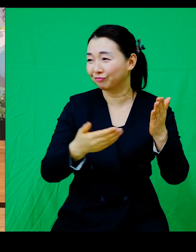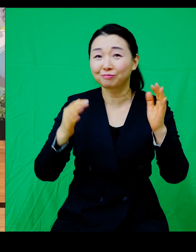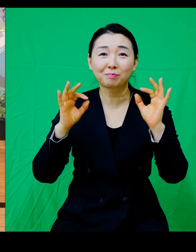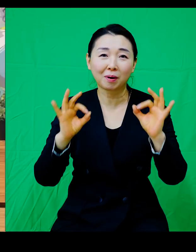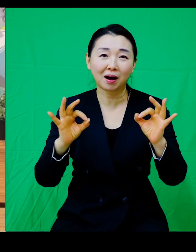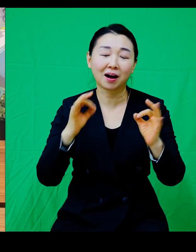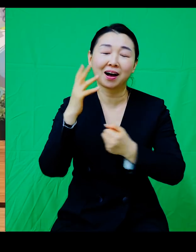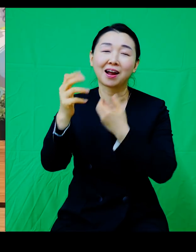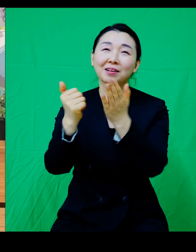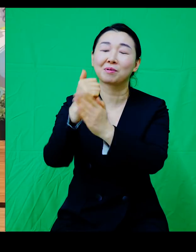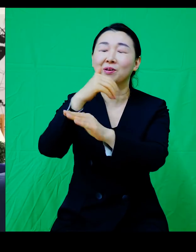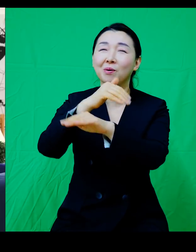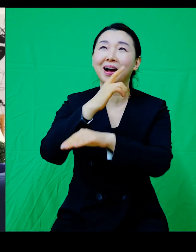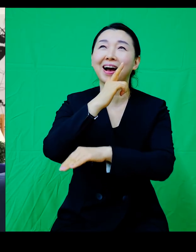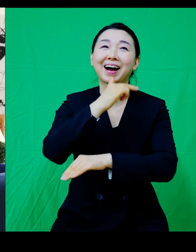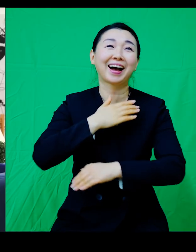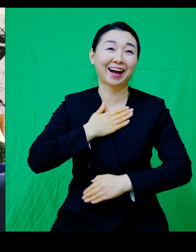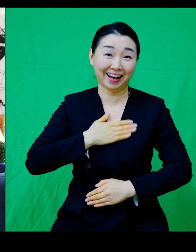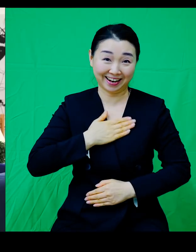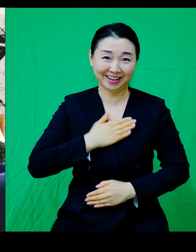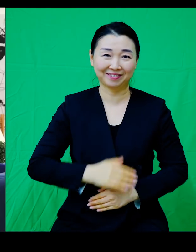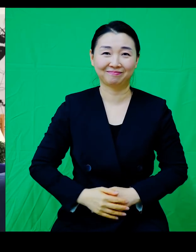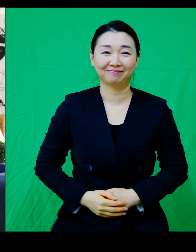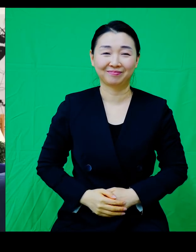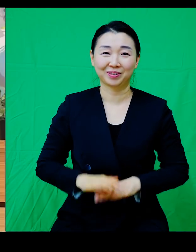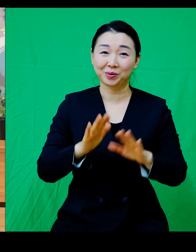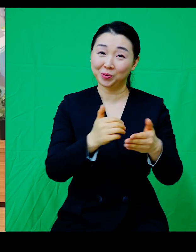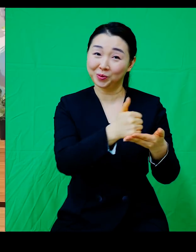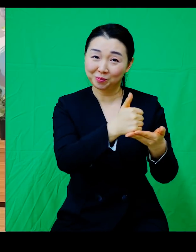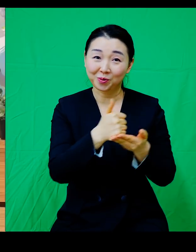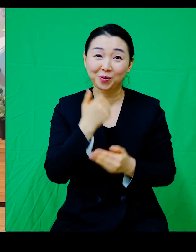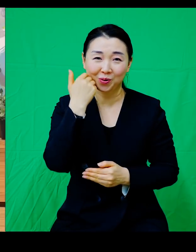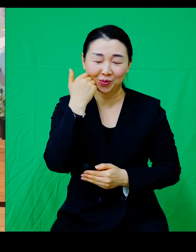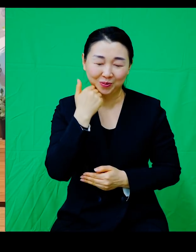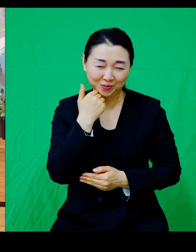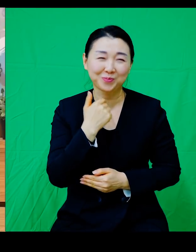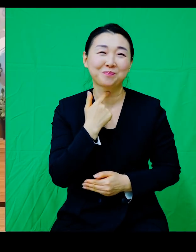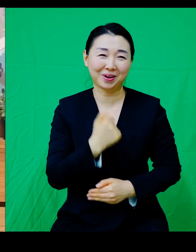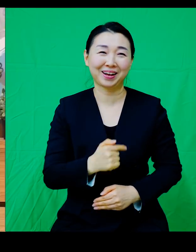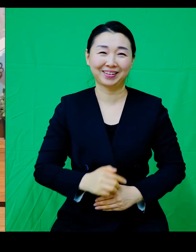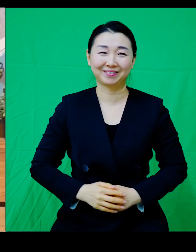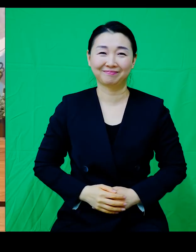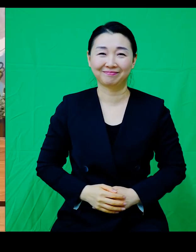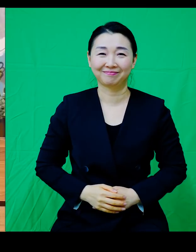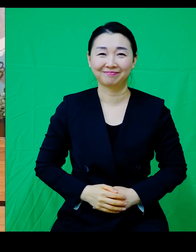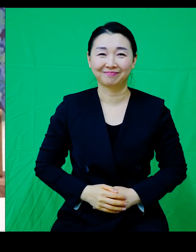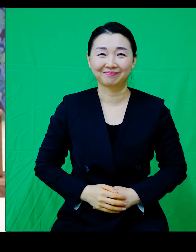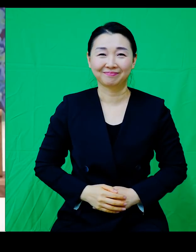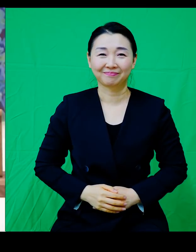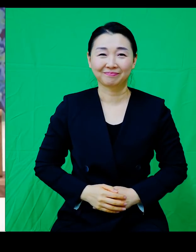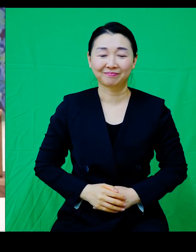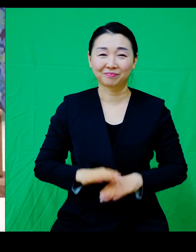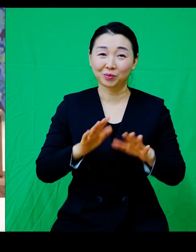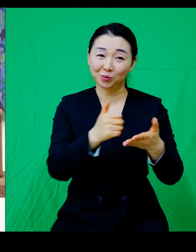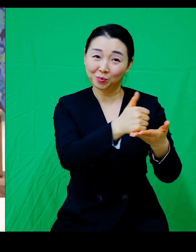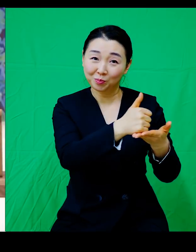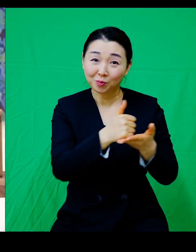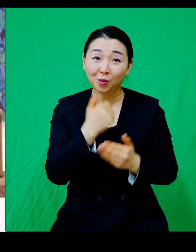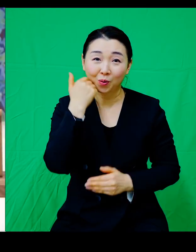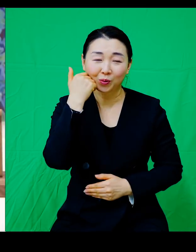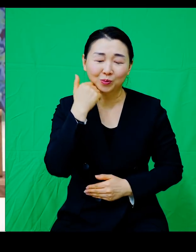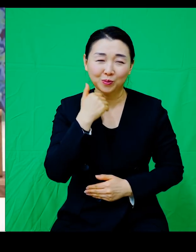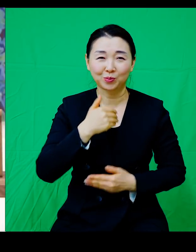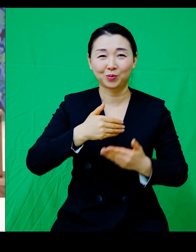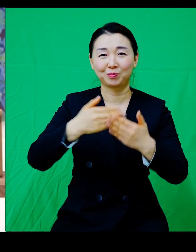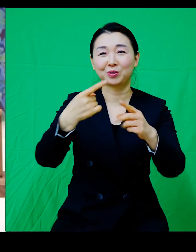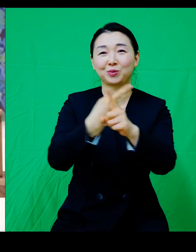지나고 나면 이것이 하나님의 섭리였구나라고 깨닫는 순간들이 오잖아요. 네. 오늘 모실 분도 그런 경험을 하셨다고 합니다. 맞습니다. 오늘